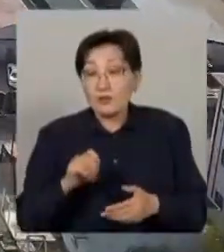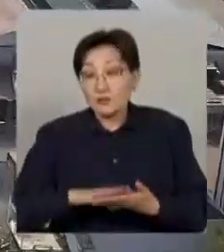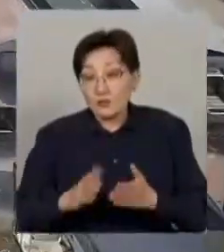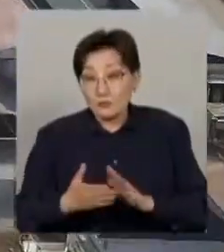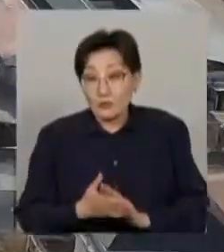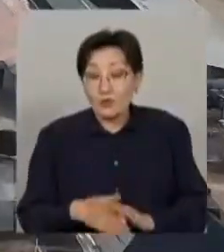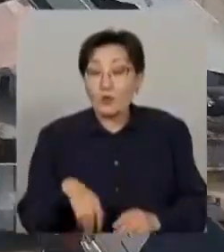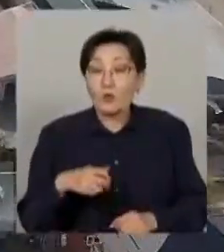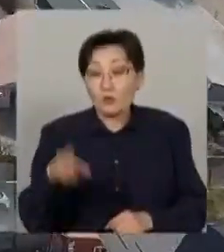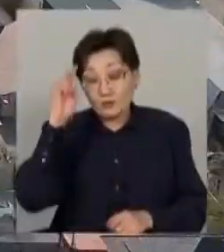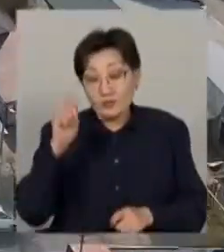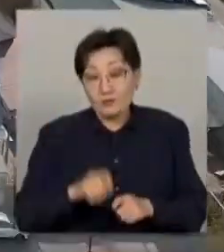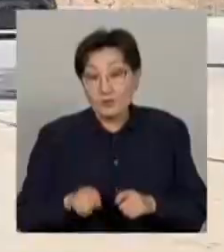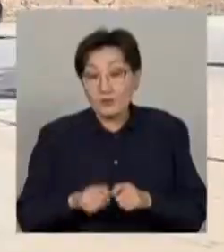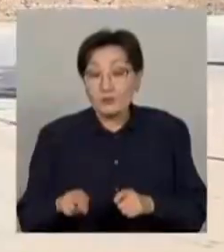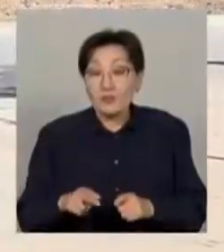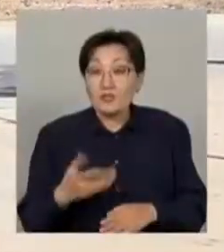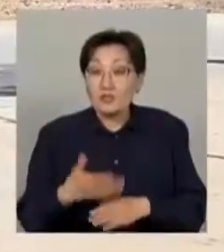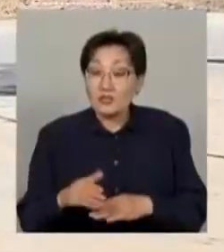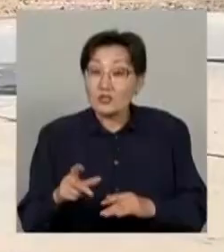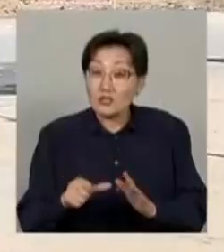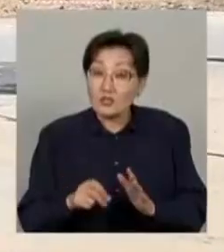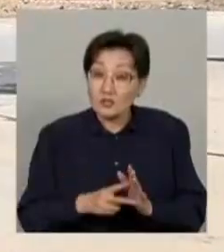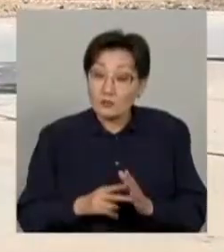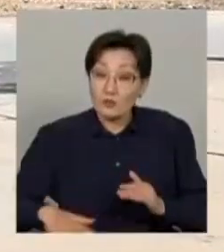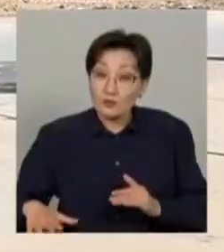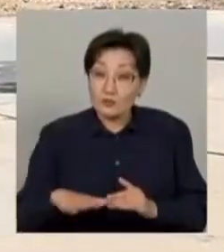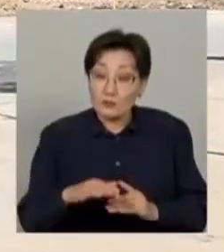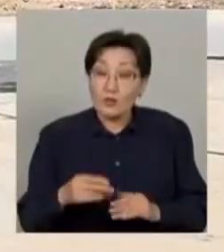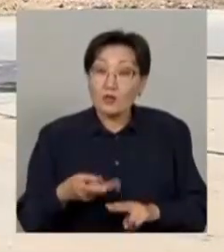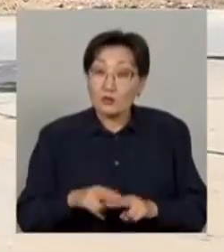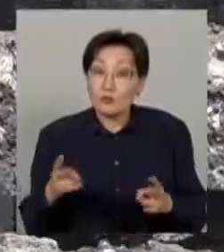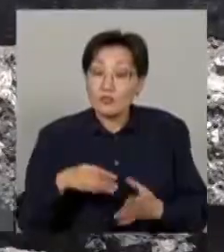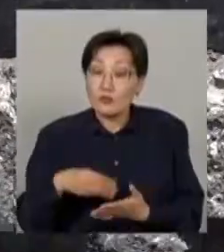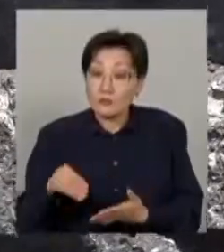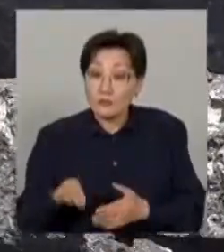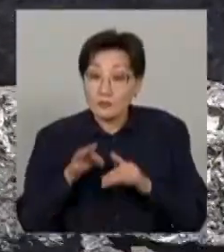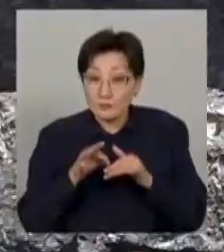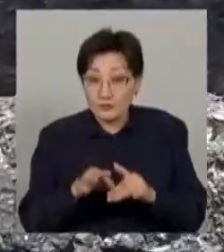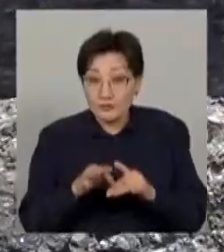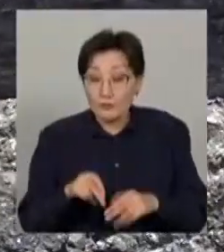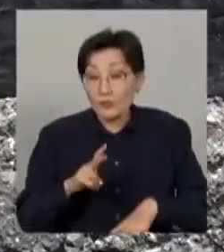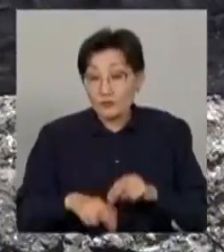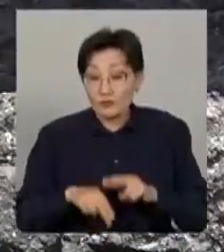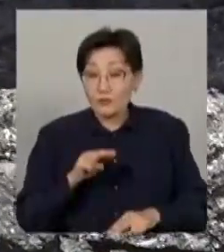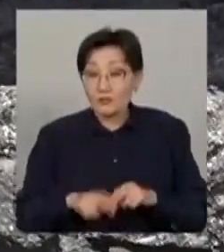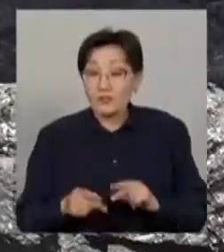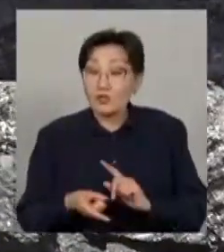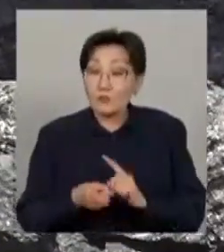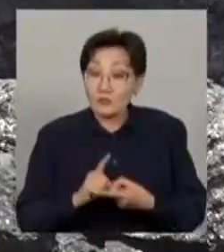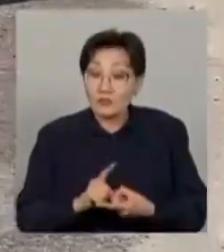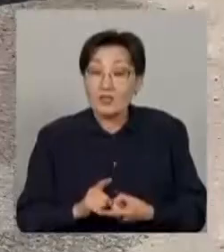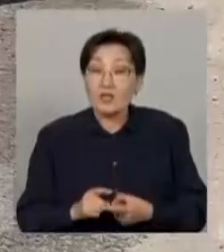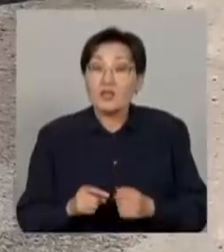госэкспертизы ПСД. На сегодня определены 307 участков, подлежащих выкупу. Также в районе ведется работа по строительству и